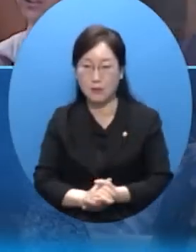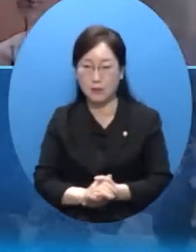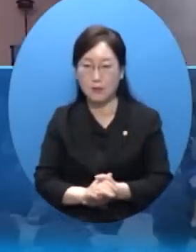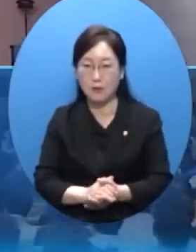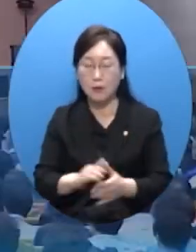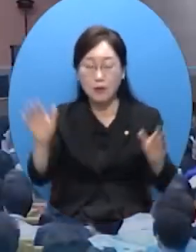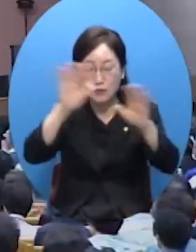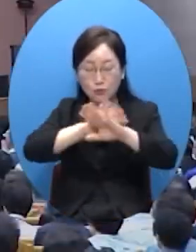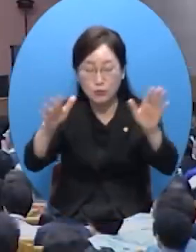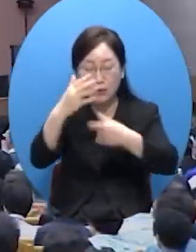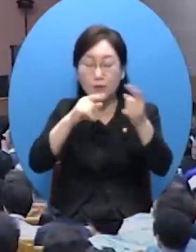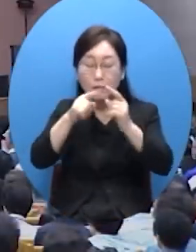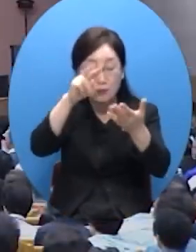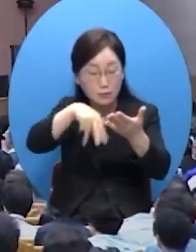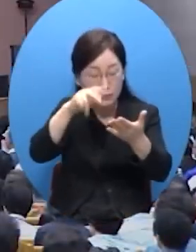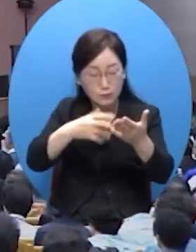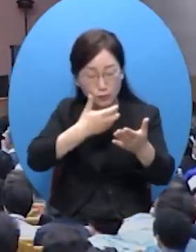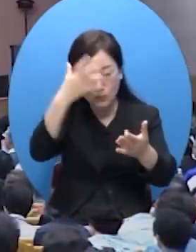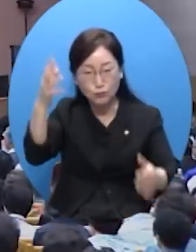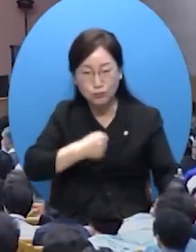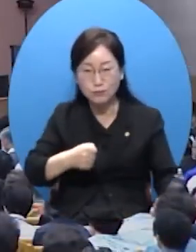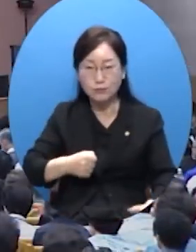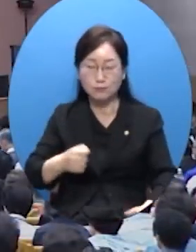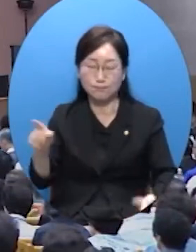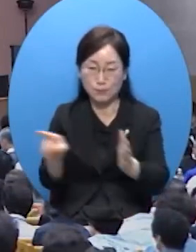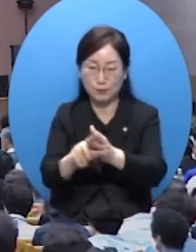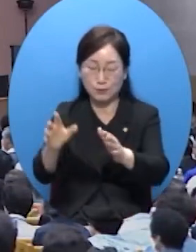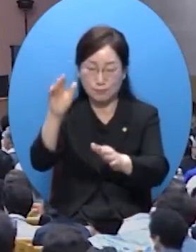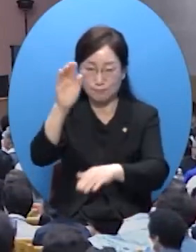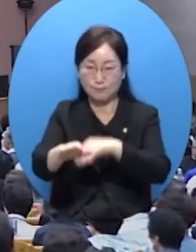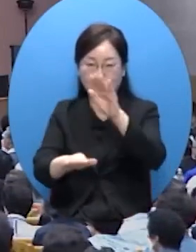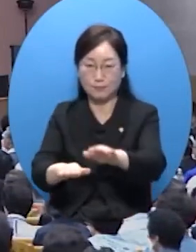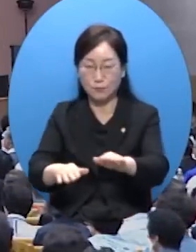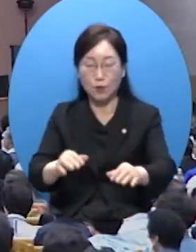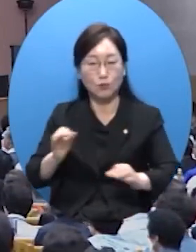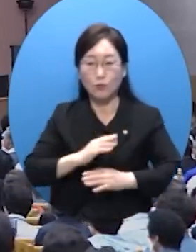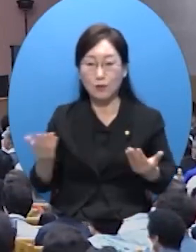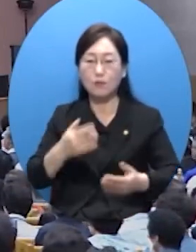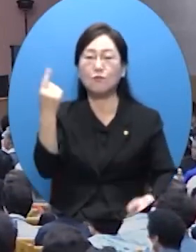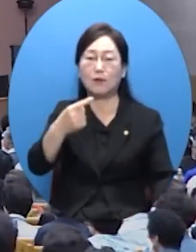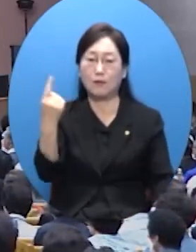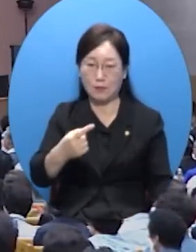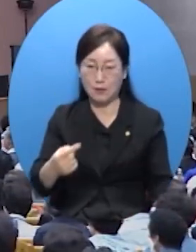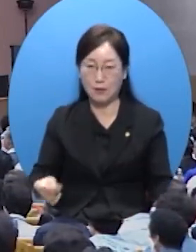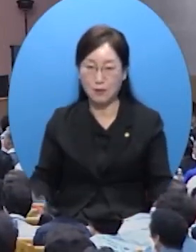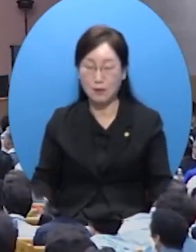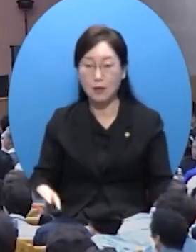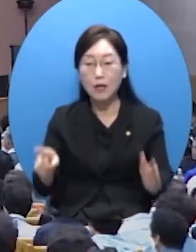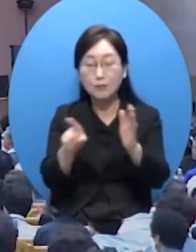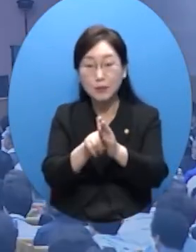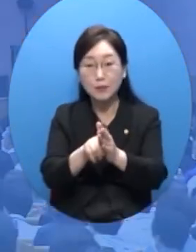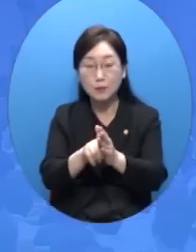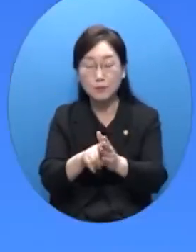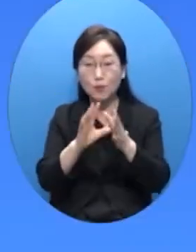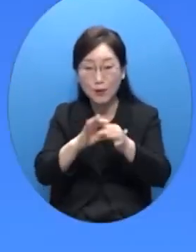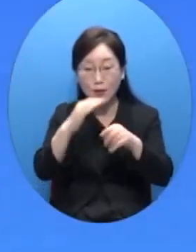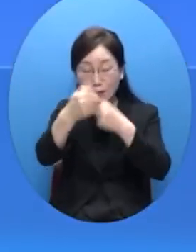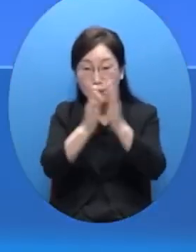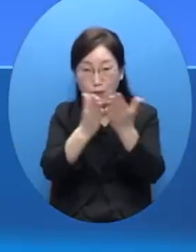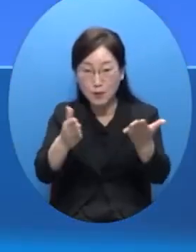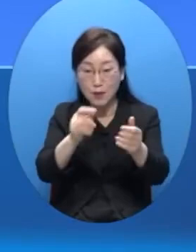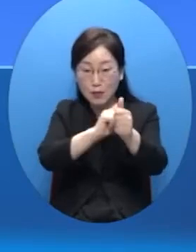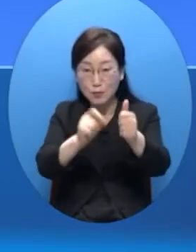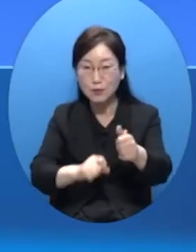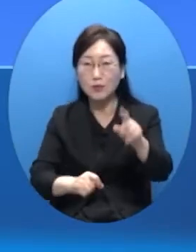주여 말씀을 묵상하면서 거룩한 꿈을 품고 믿음으로 전진해 갈 때 놀라운 역사가 나타나게 되는 것입니다. 믿음장인 히브리서 11장 1절로